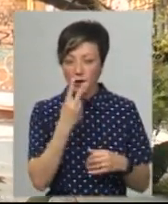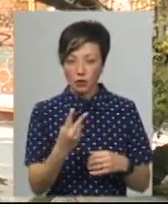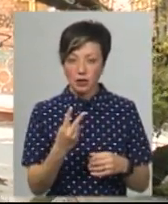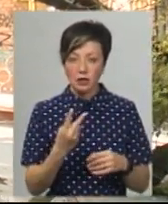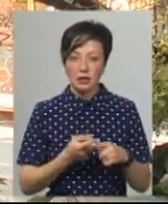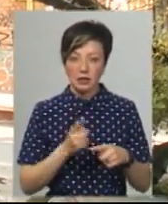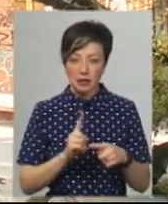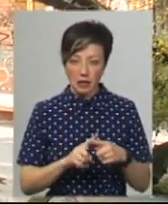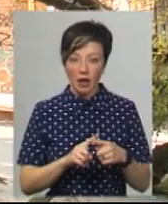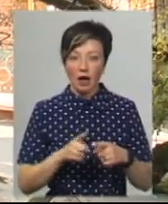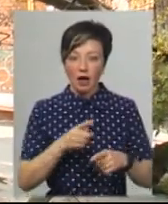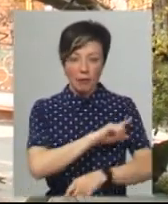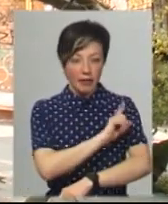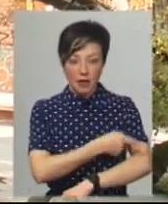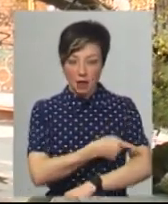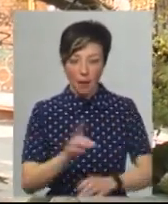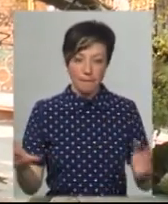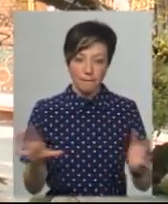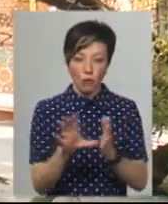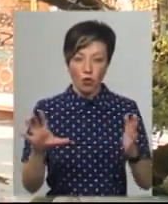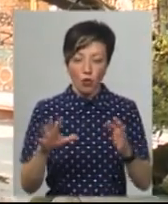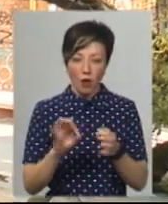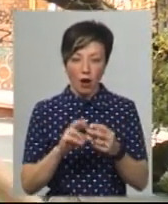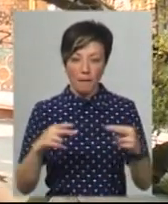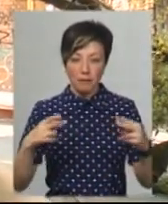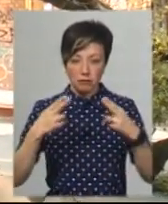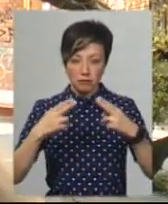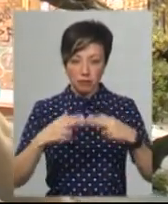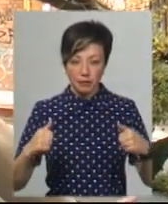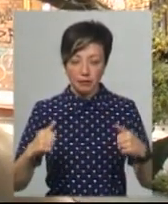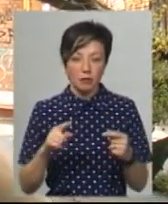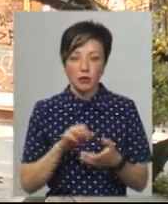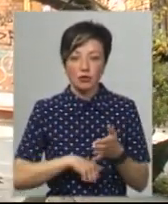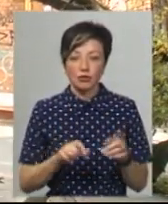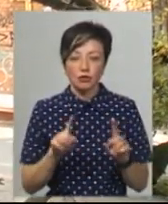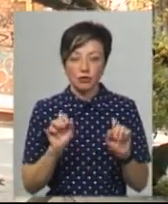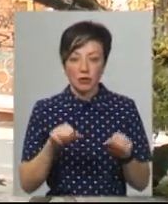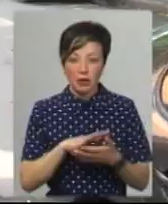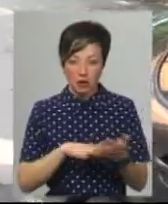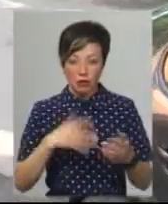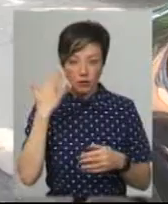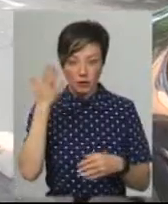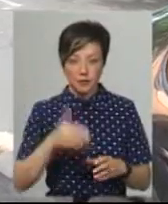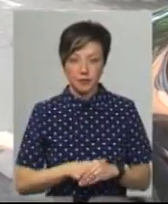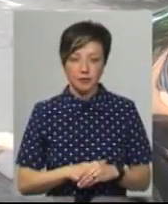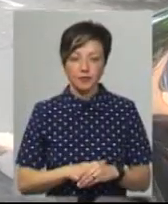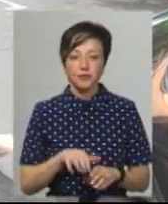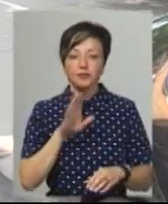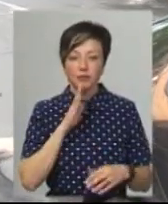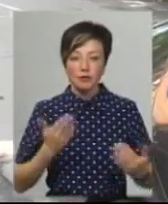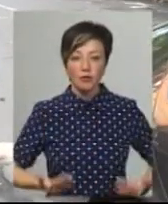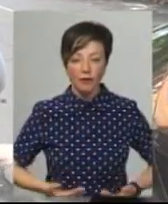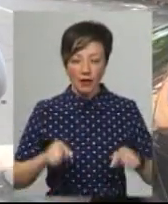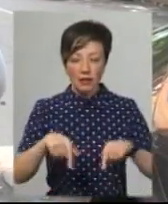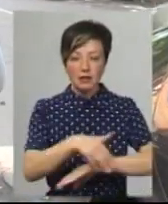що це діючі кабеля під напругою. Воно в будь-який момент може обірватися. І до чого це приведе, ну, можете собі уявити. Проживає на вулиці